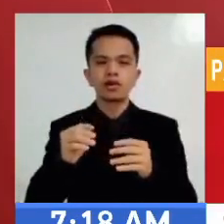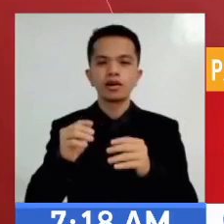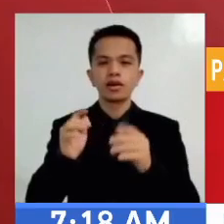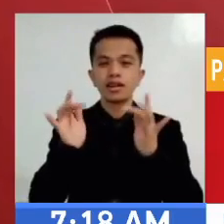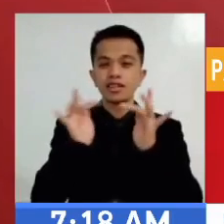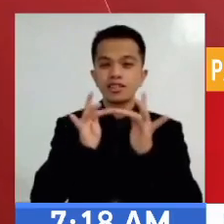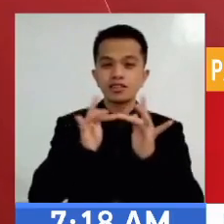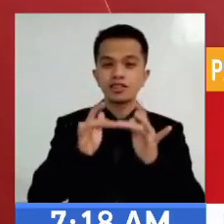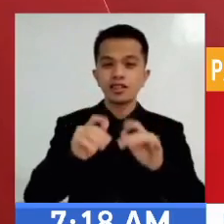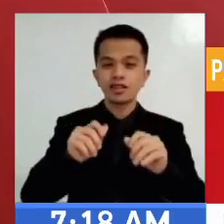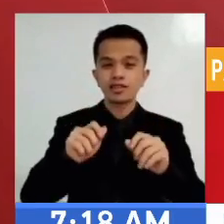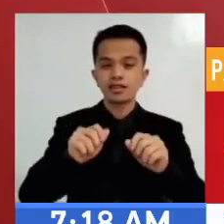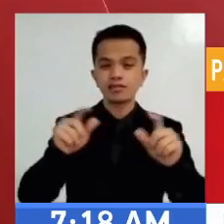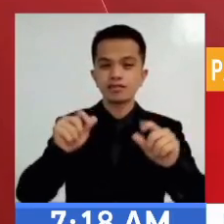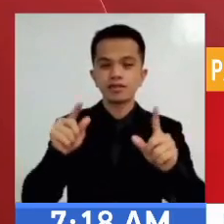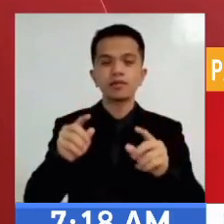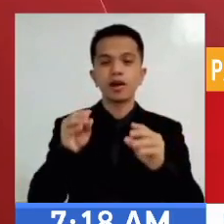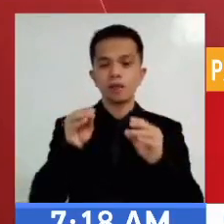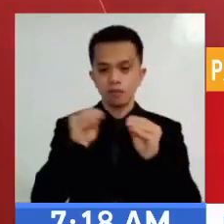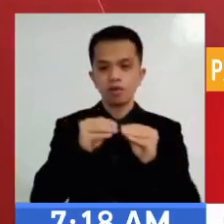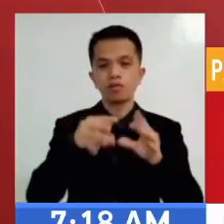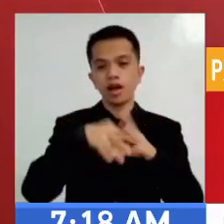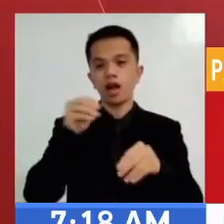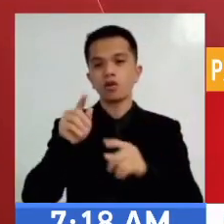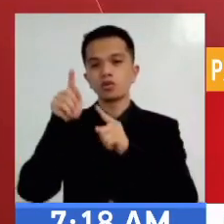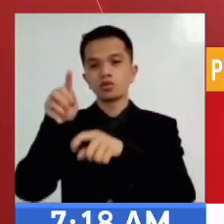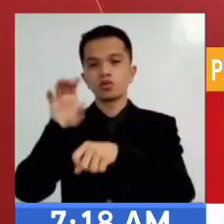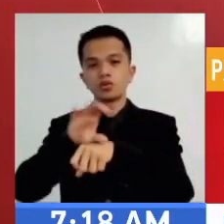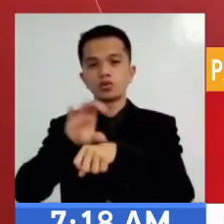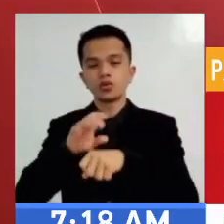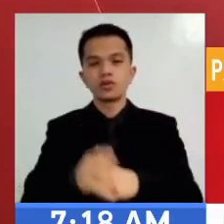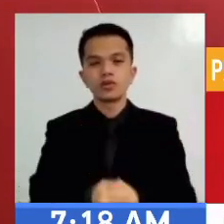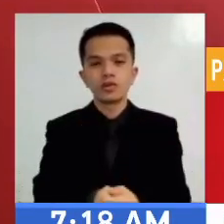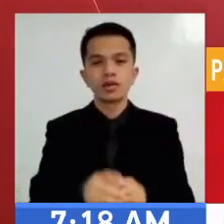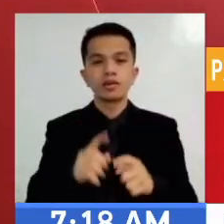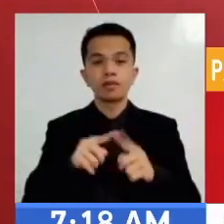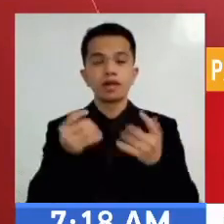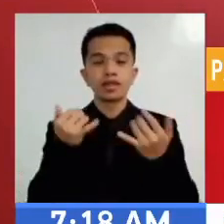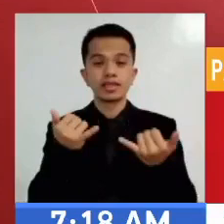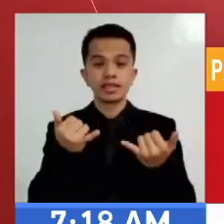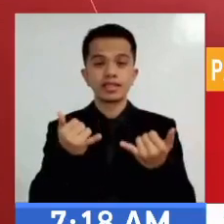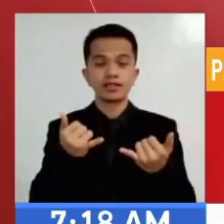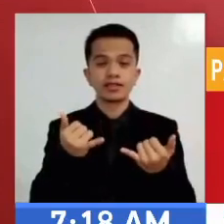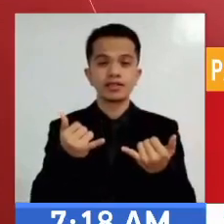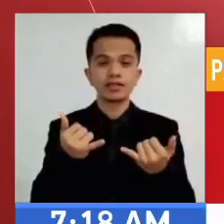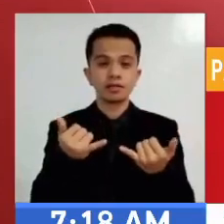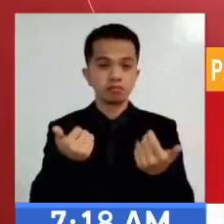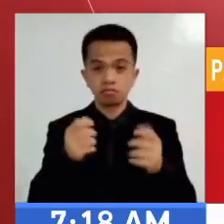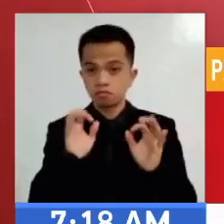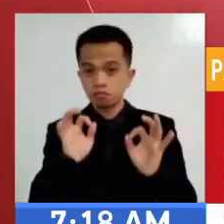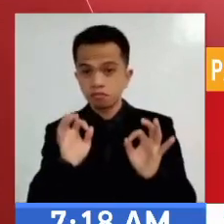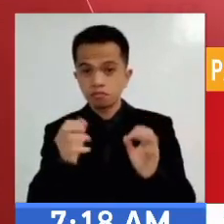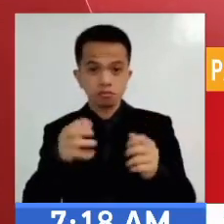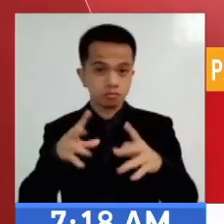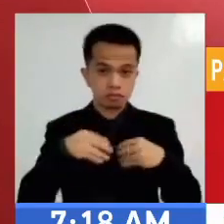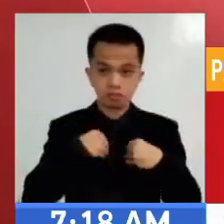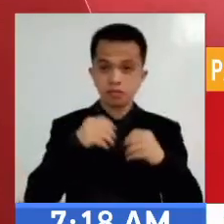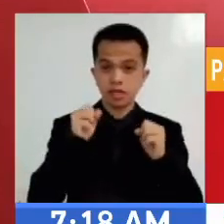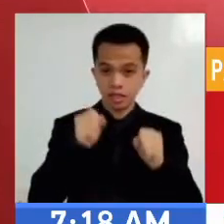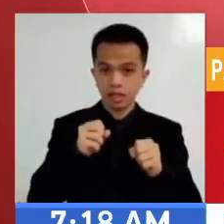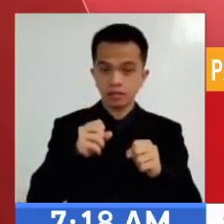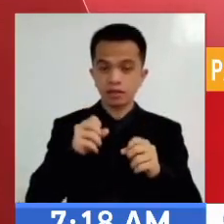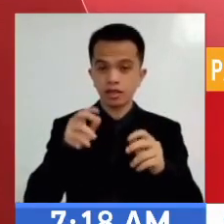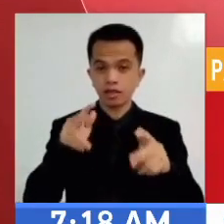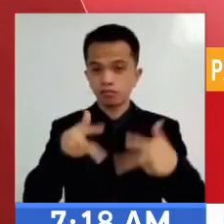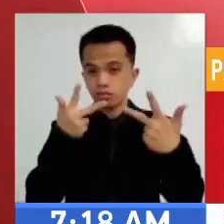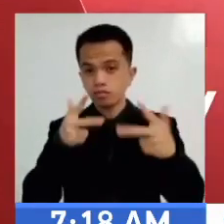talaga magpunta sa simbahan. Pero yung mga online streaming po ay okay pa rin? Acceptable pa rin? Especially this